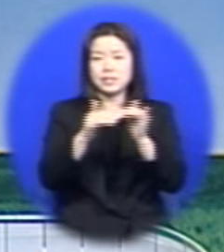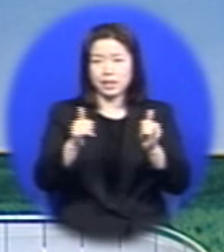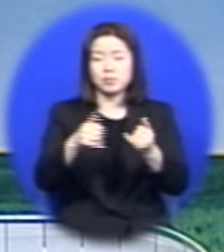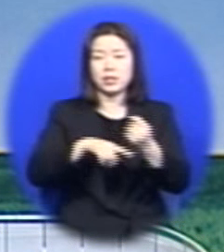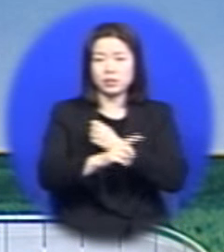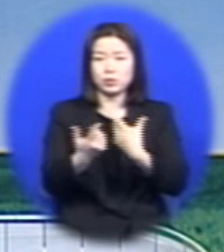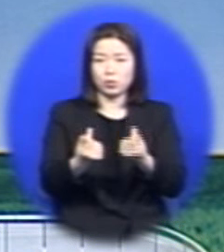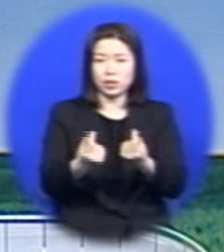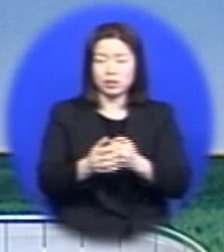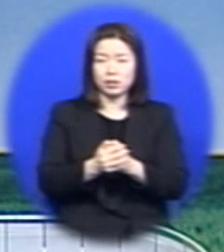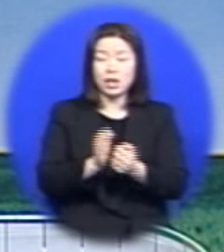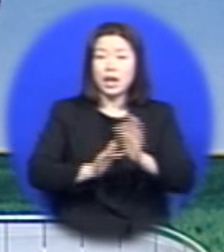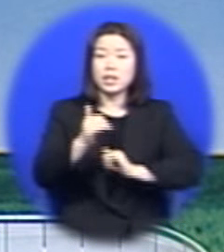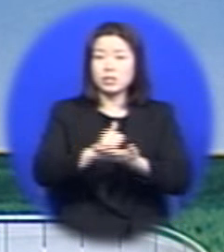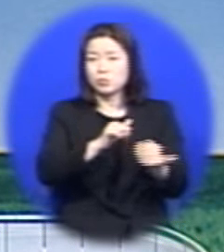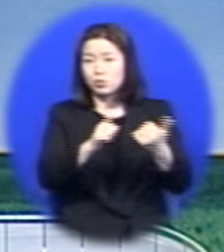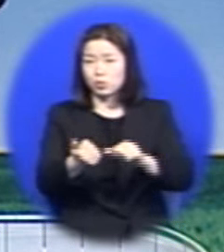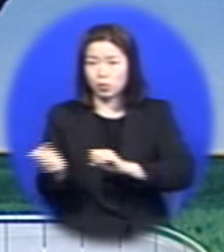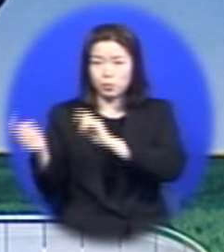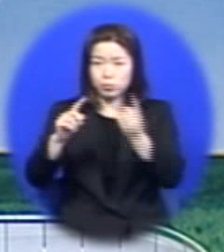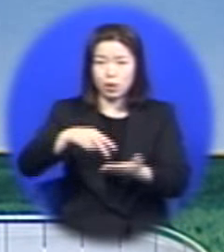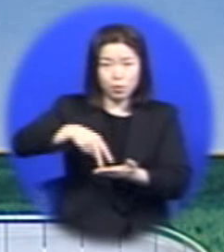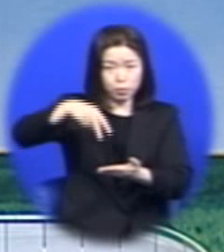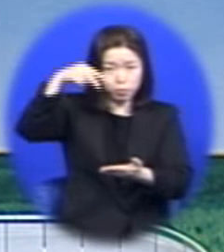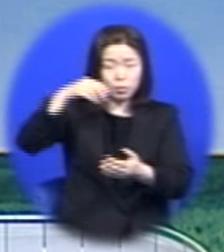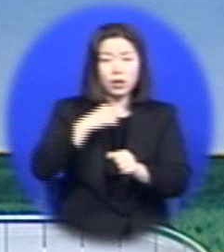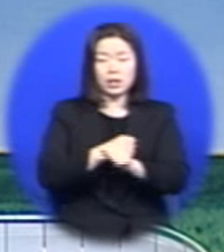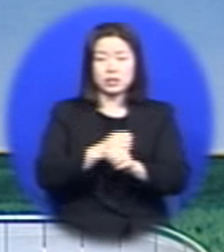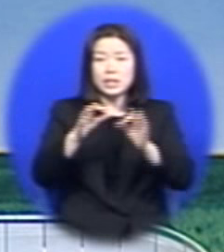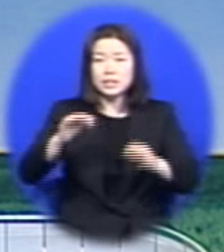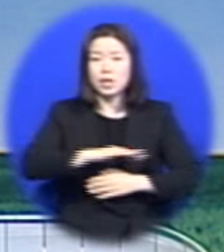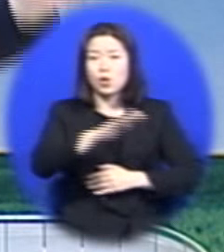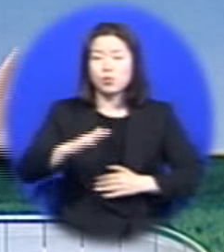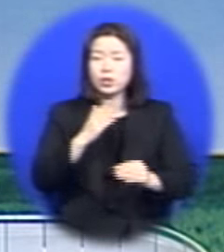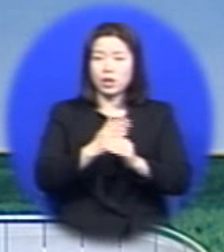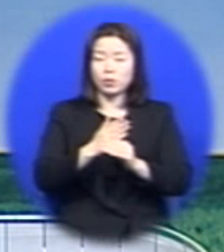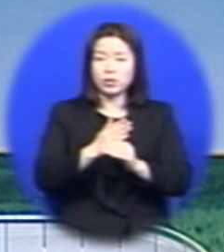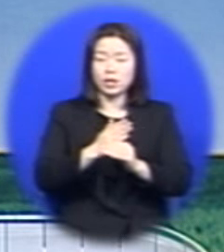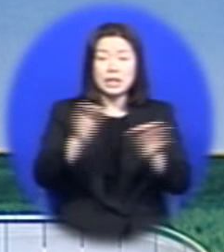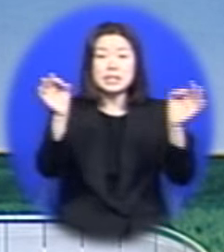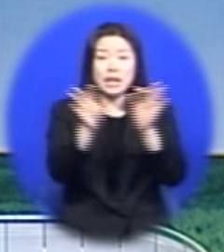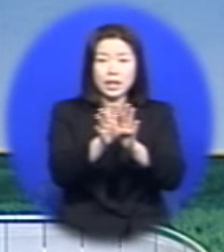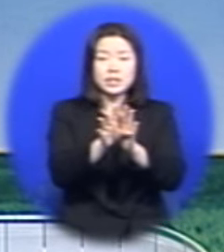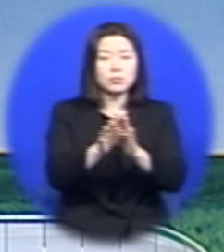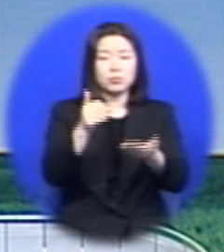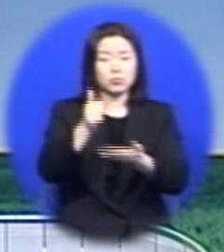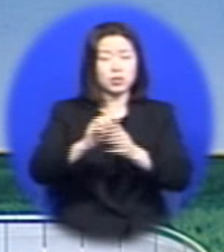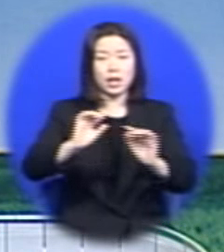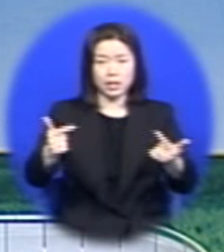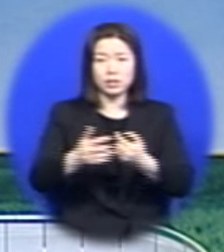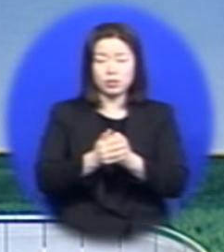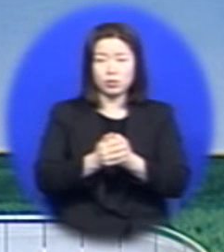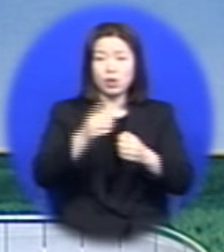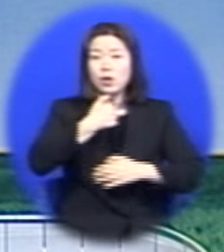거예요. 예수님은 죽고 부활 승천하셔서 이제 우리 가운데서 사라지신 분이 아닙니다. 로마